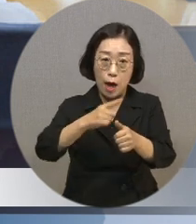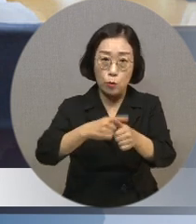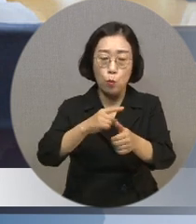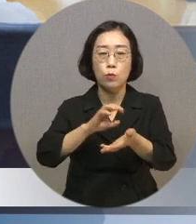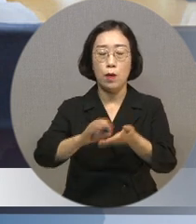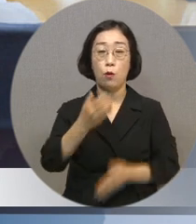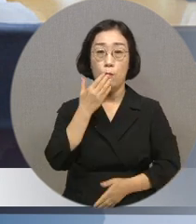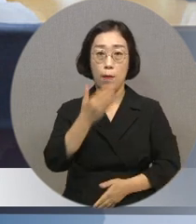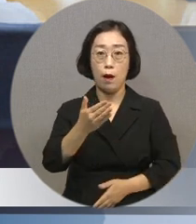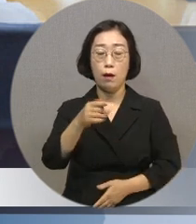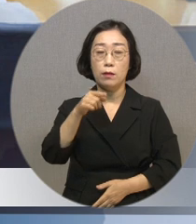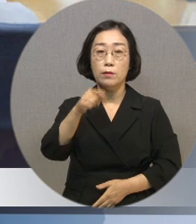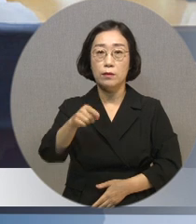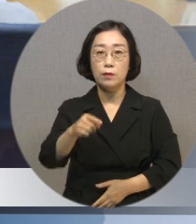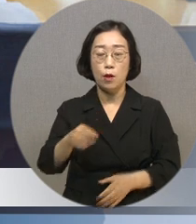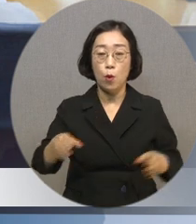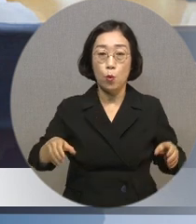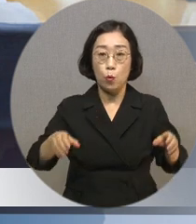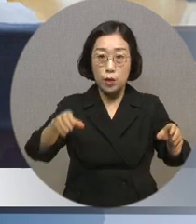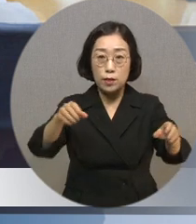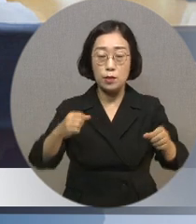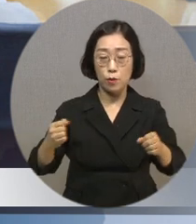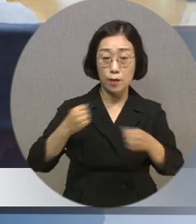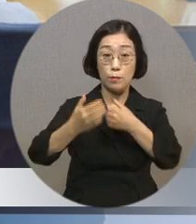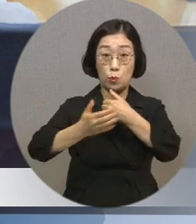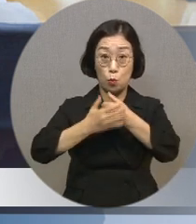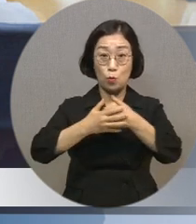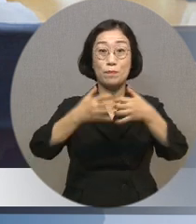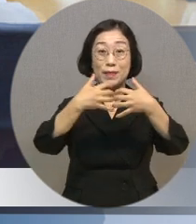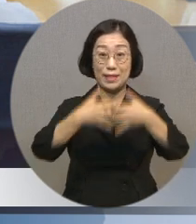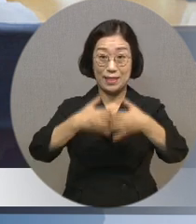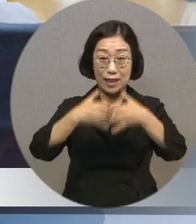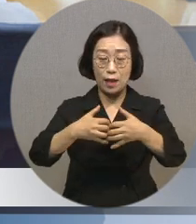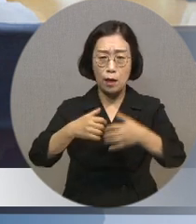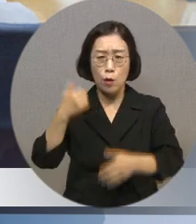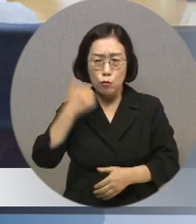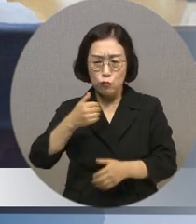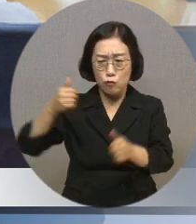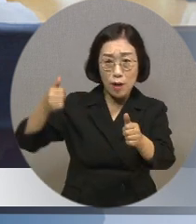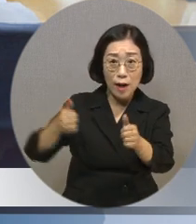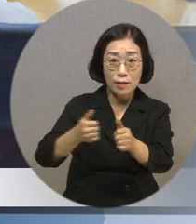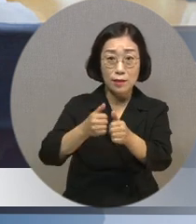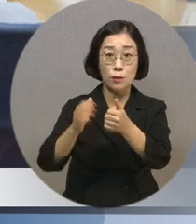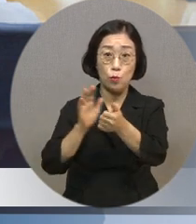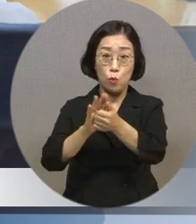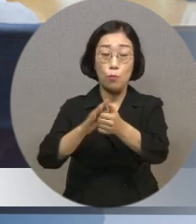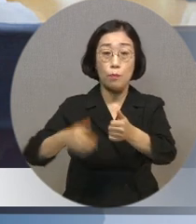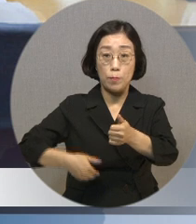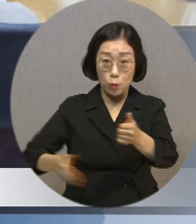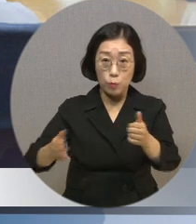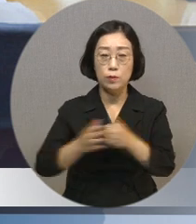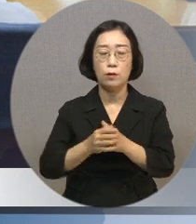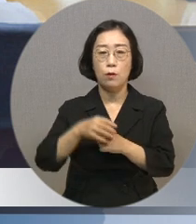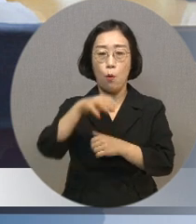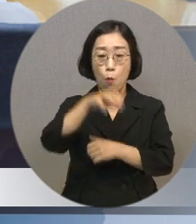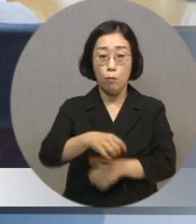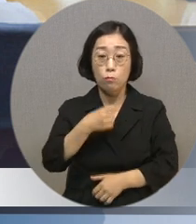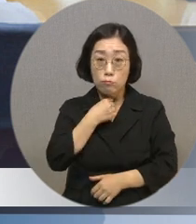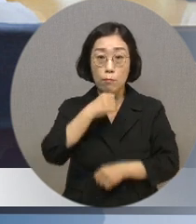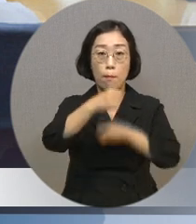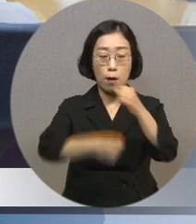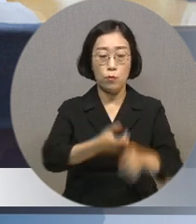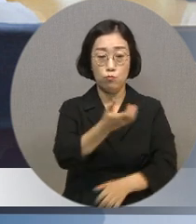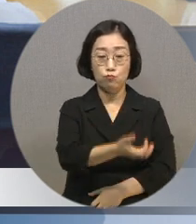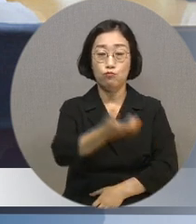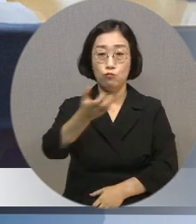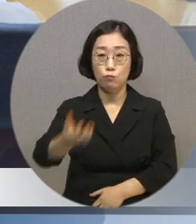있습니다. 바로 휠체어 동력 보조 장치인데요. 누군가의 도움 없이도 원하는 곳에 원하는 때 이동할 수